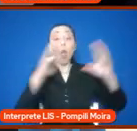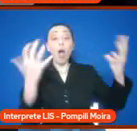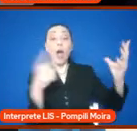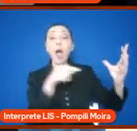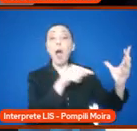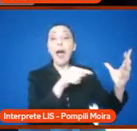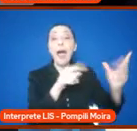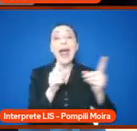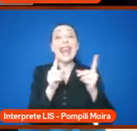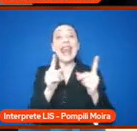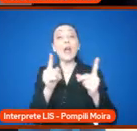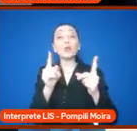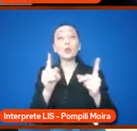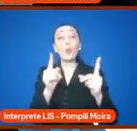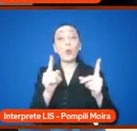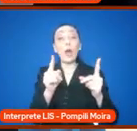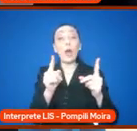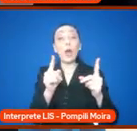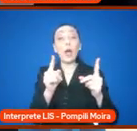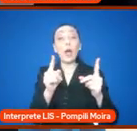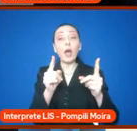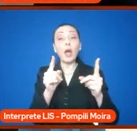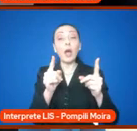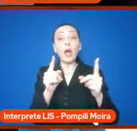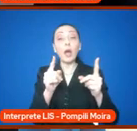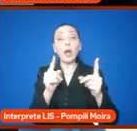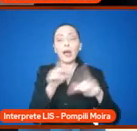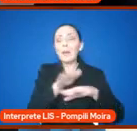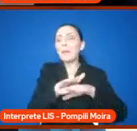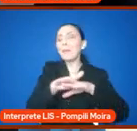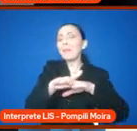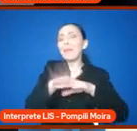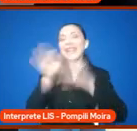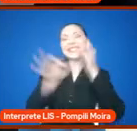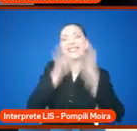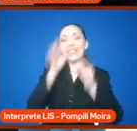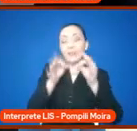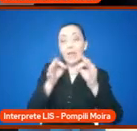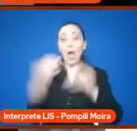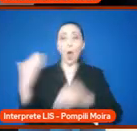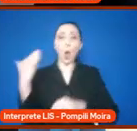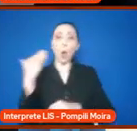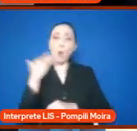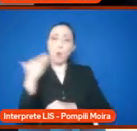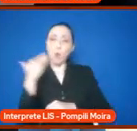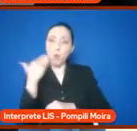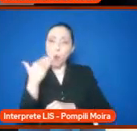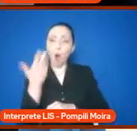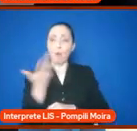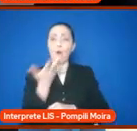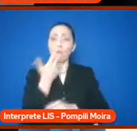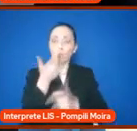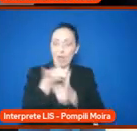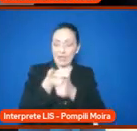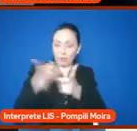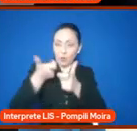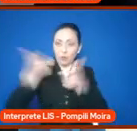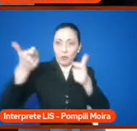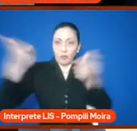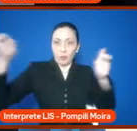sta perdonando quello che gli uomini hanno fatto alla ricerca di uno sviluppo non